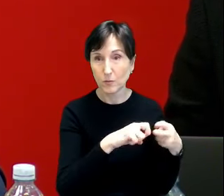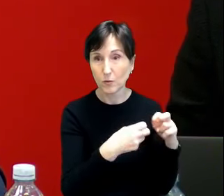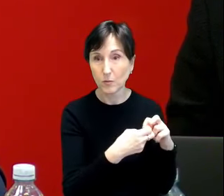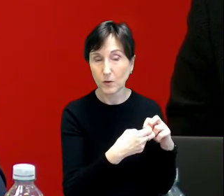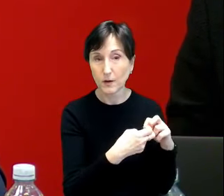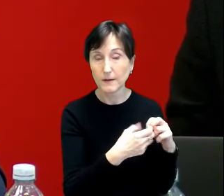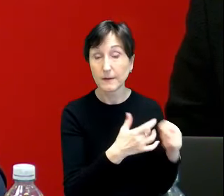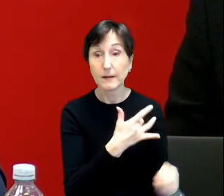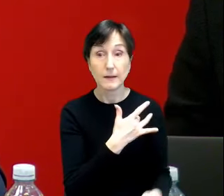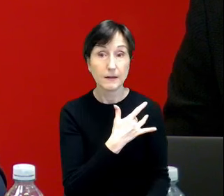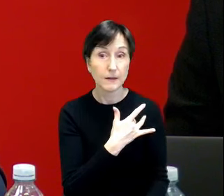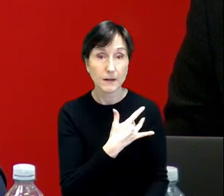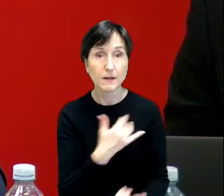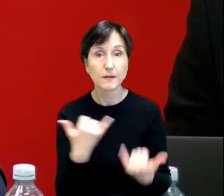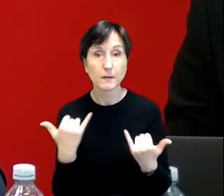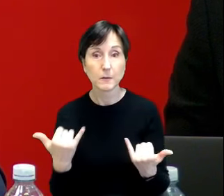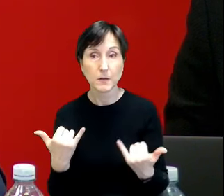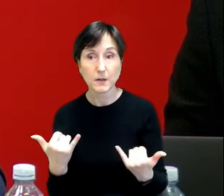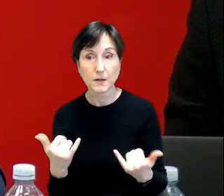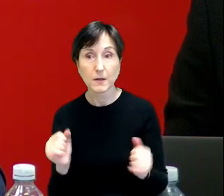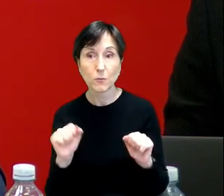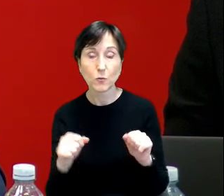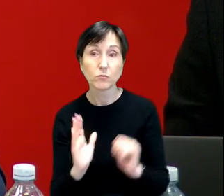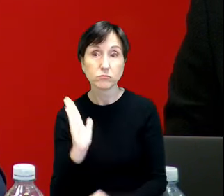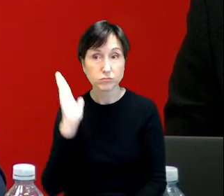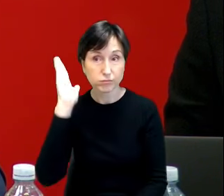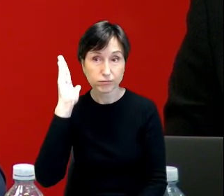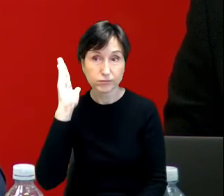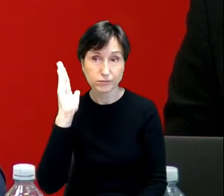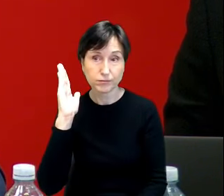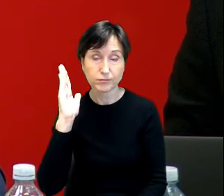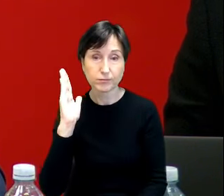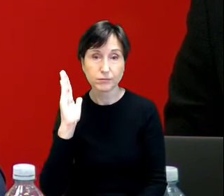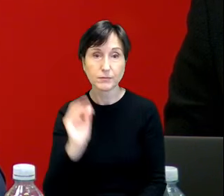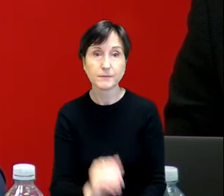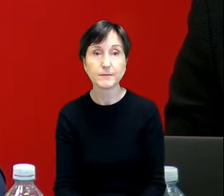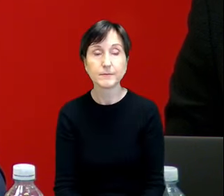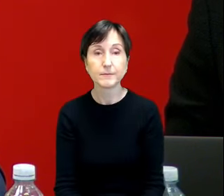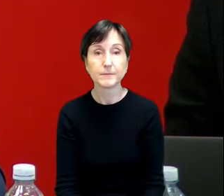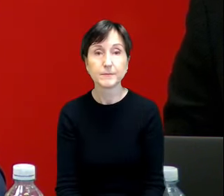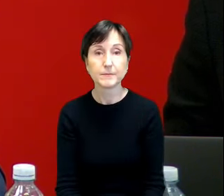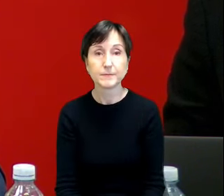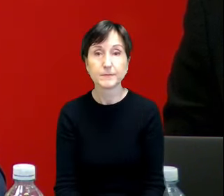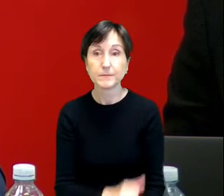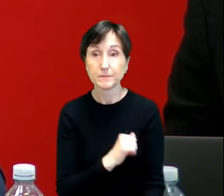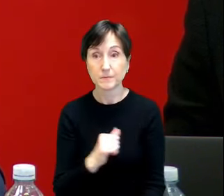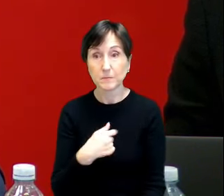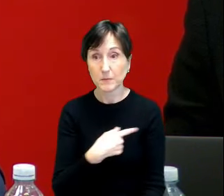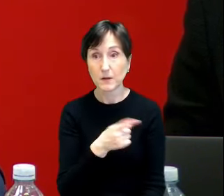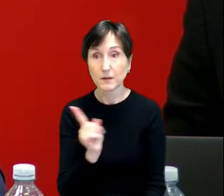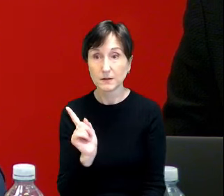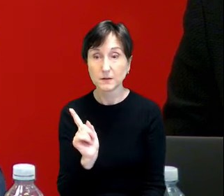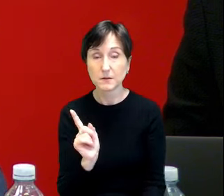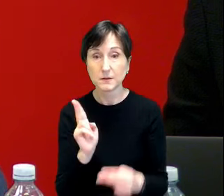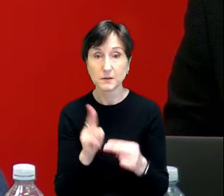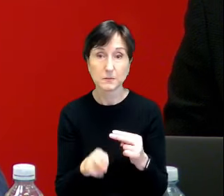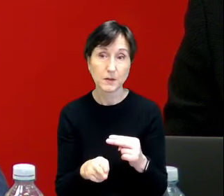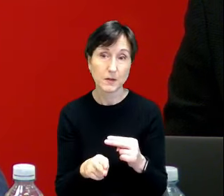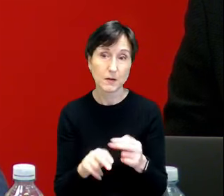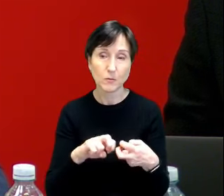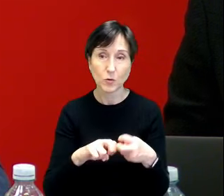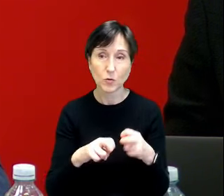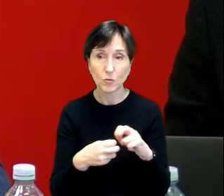galbūt tada rankų pakėlimo bandykim kaip pasiūlėt patys spręsti spręsti šią problemą